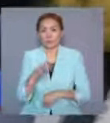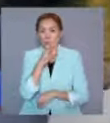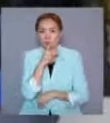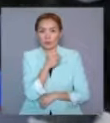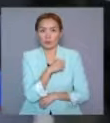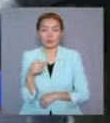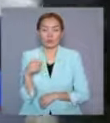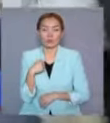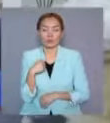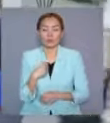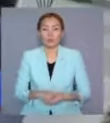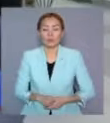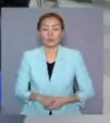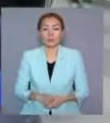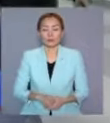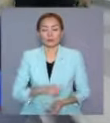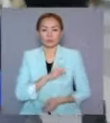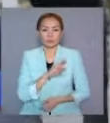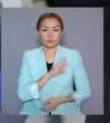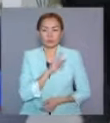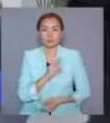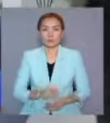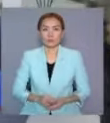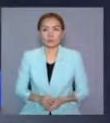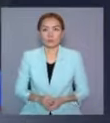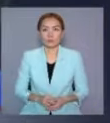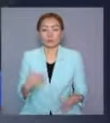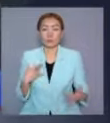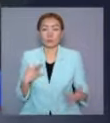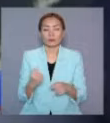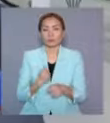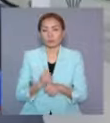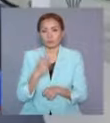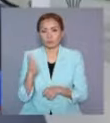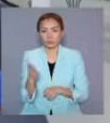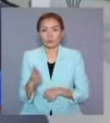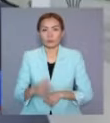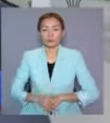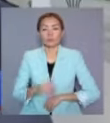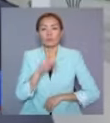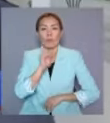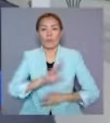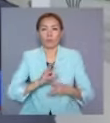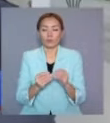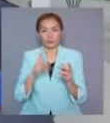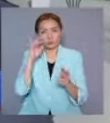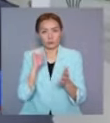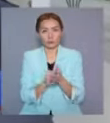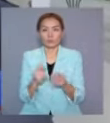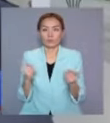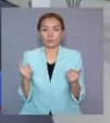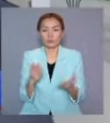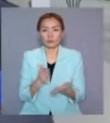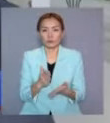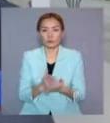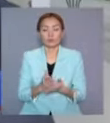және өздерінің ынталары менен осындай бір қойылым дайындады. Мұнан студенттердің алған сабағы үлкен деп